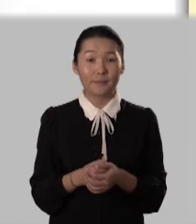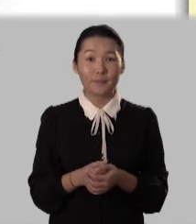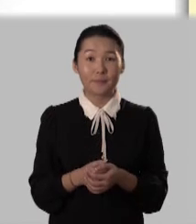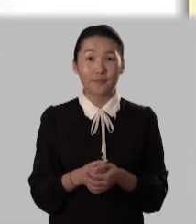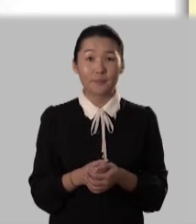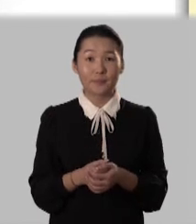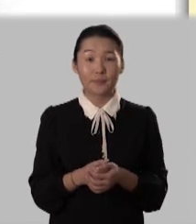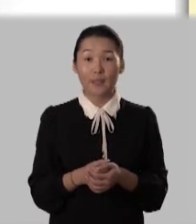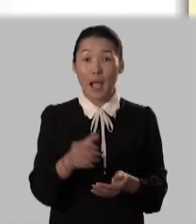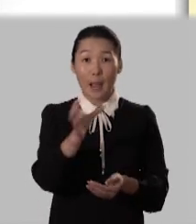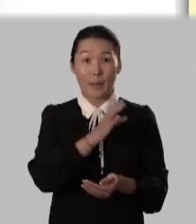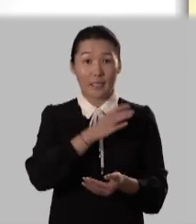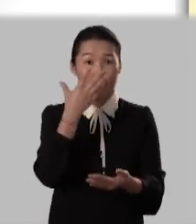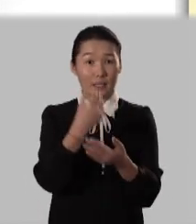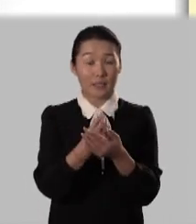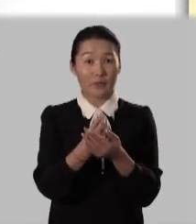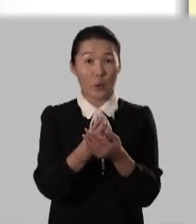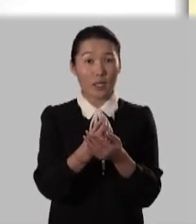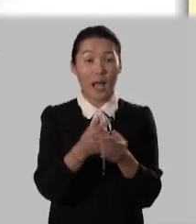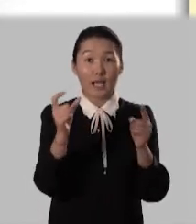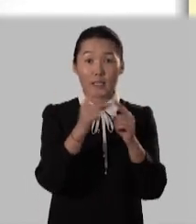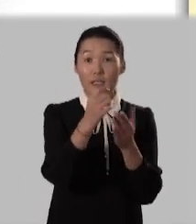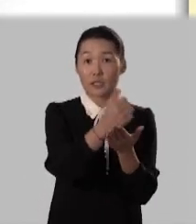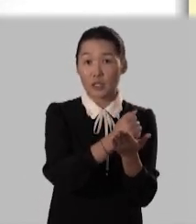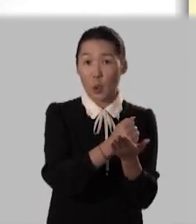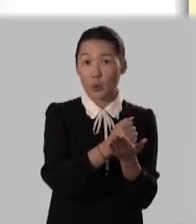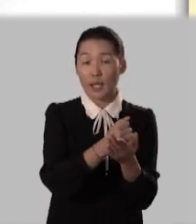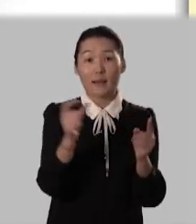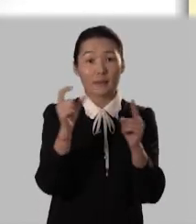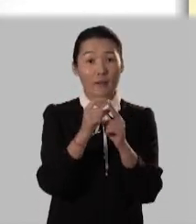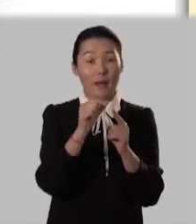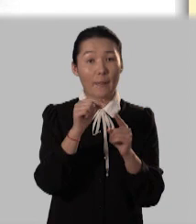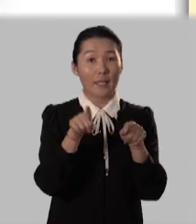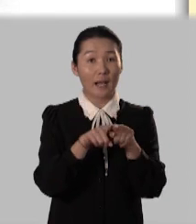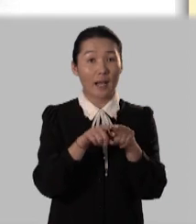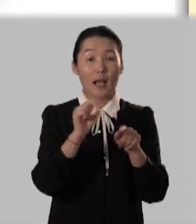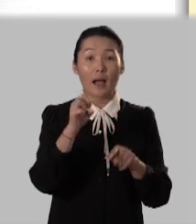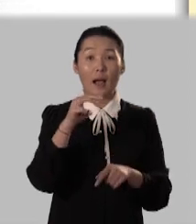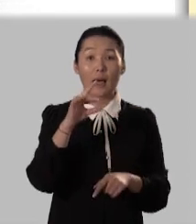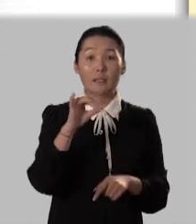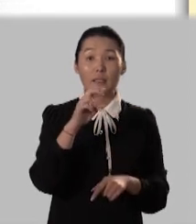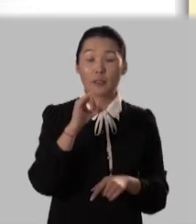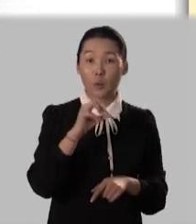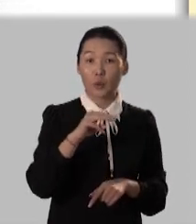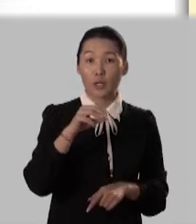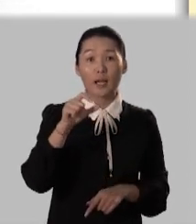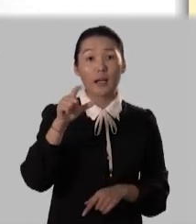обогатили свой лексикон такими словами как атрибут графика